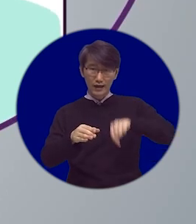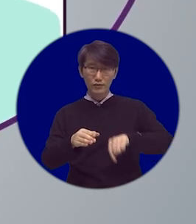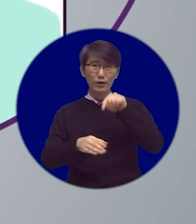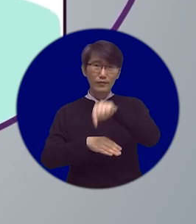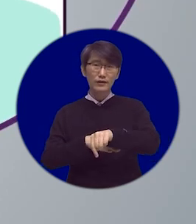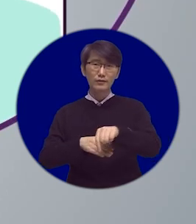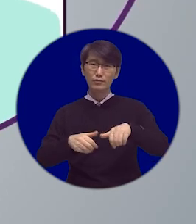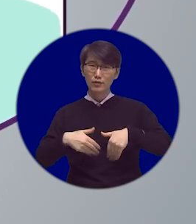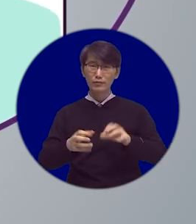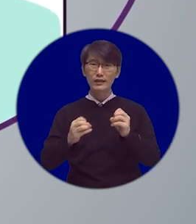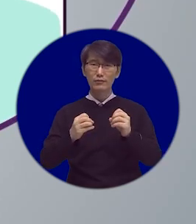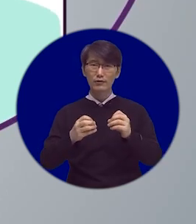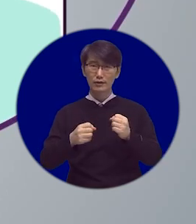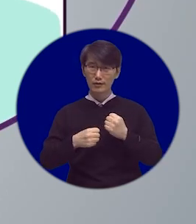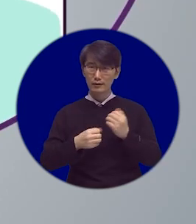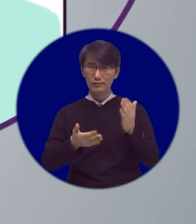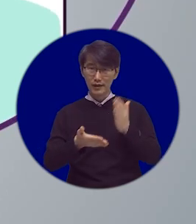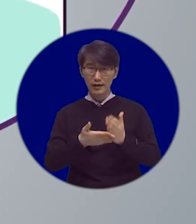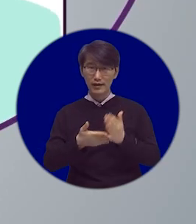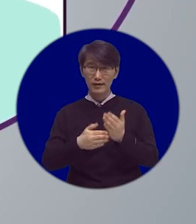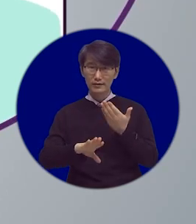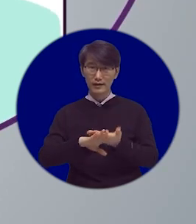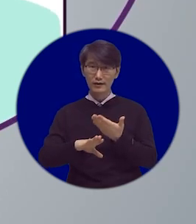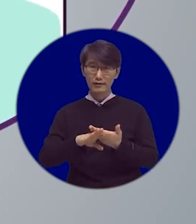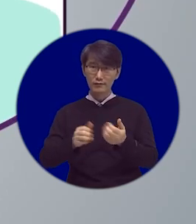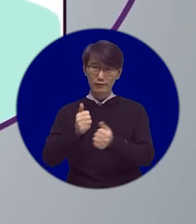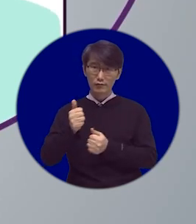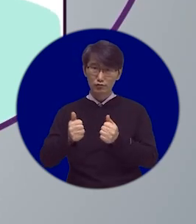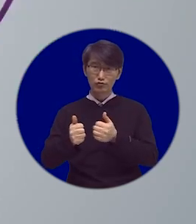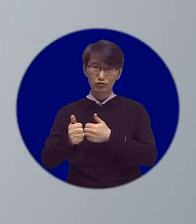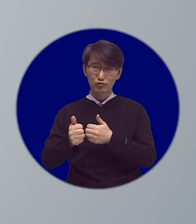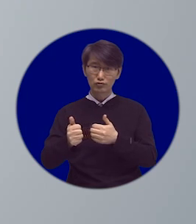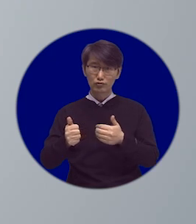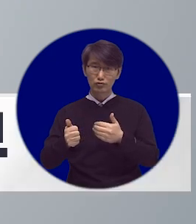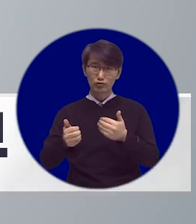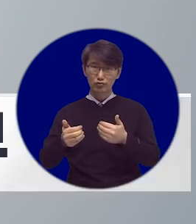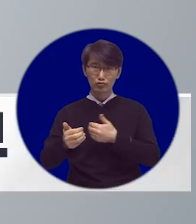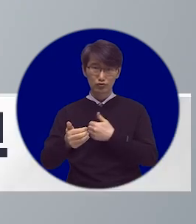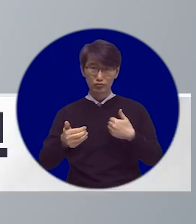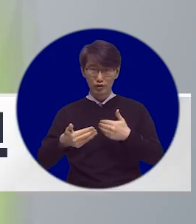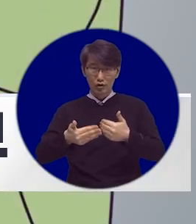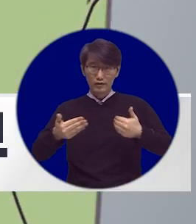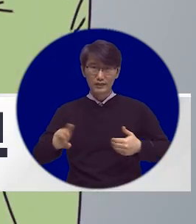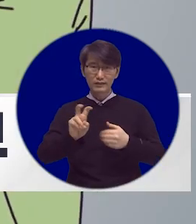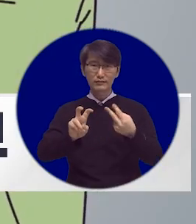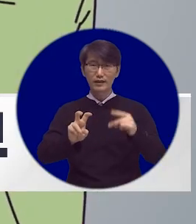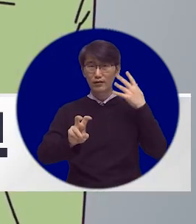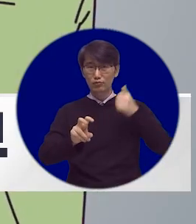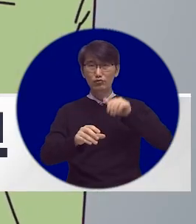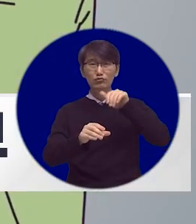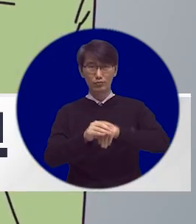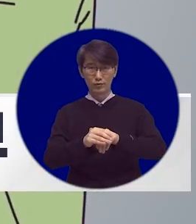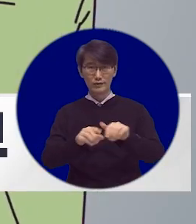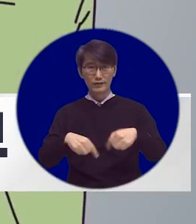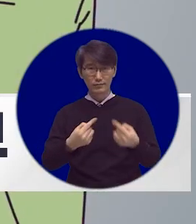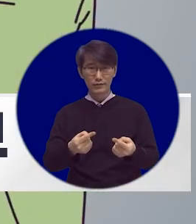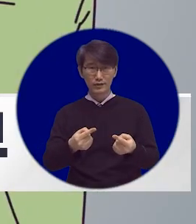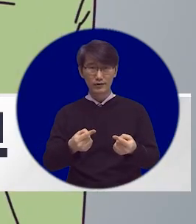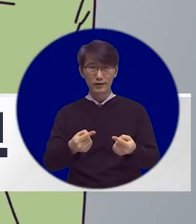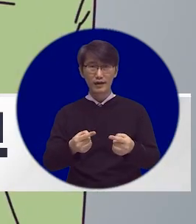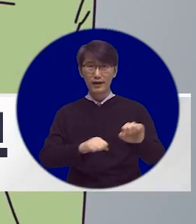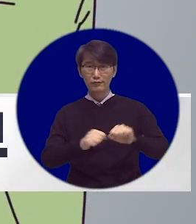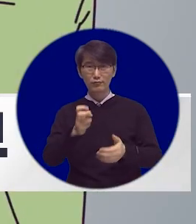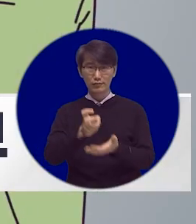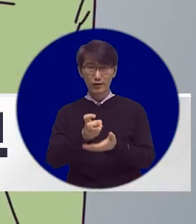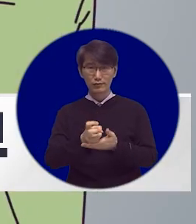밖에서 불필요한 대화 자제하기, 다른 선거인과 충분한 거리 두기 등 제20대 대통령 선거 투표 참여 국민